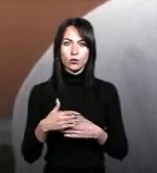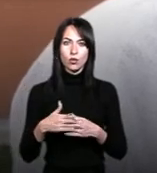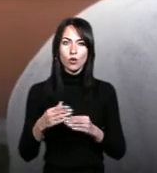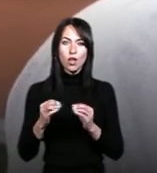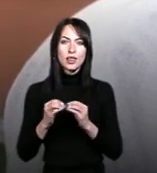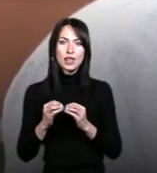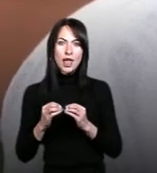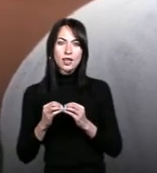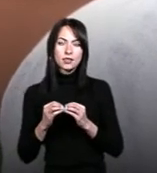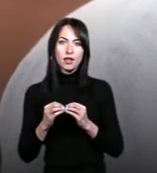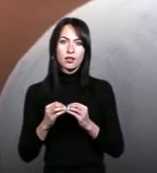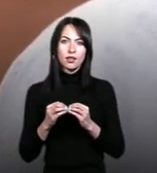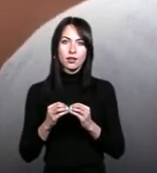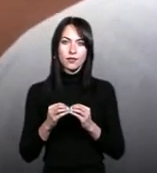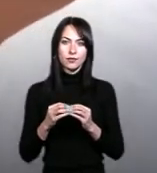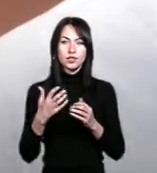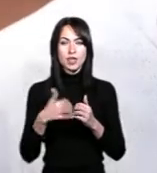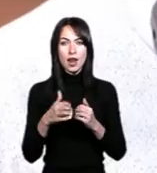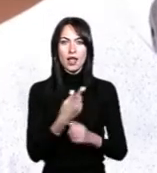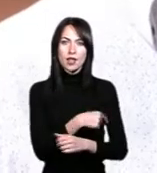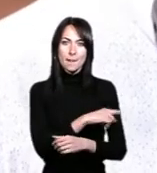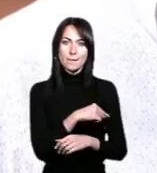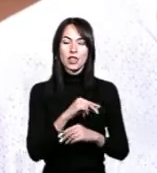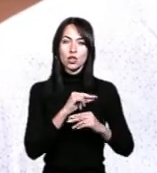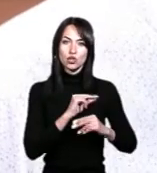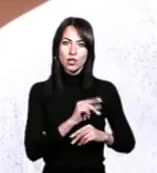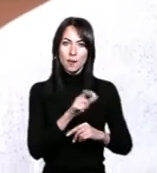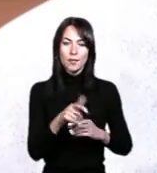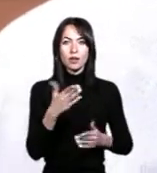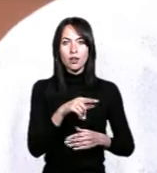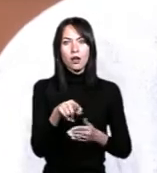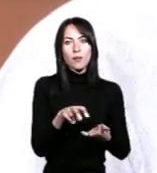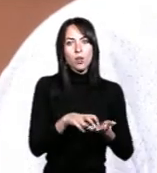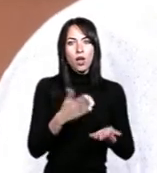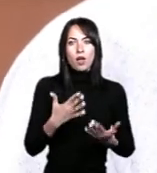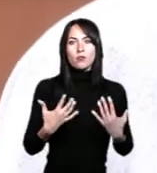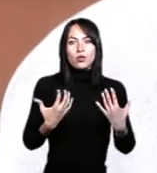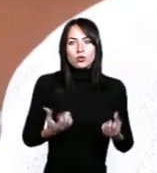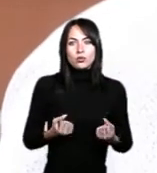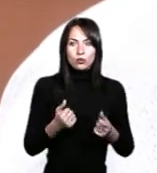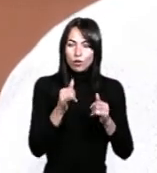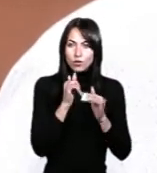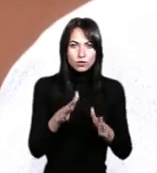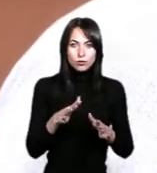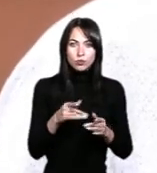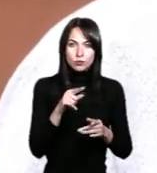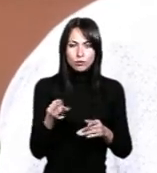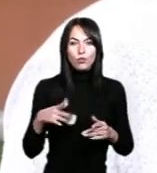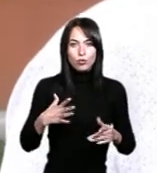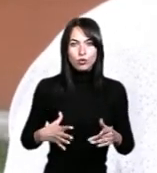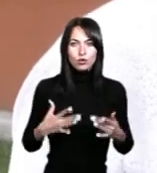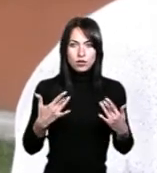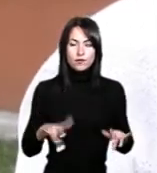десятка. Є близько 10 середніх медичних працівників, які або бояться, або стан здоров'я їм не дозволяє. Вони